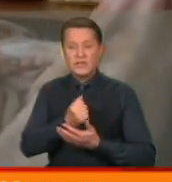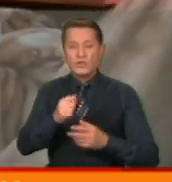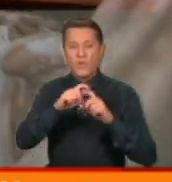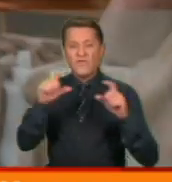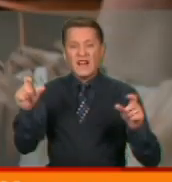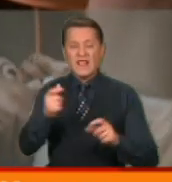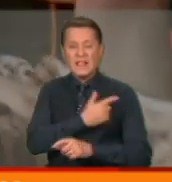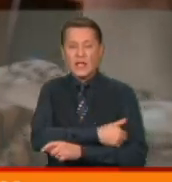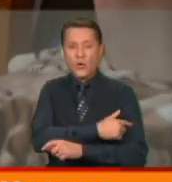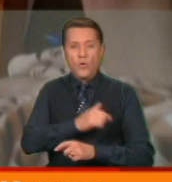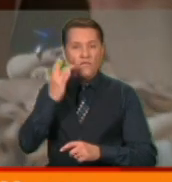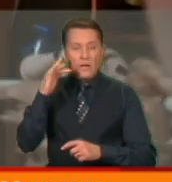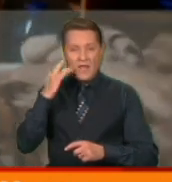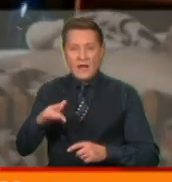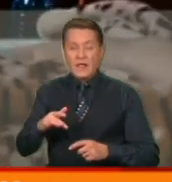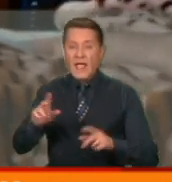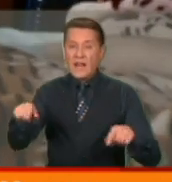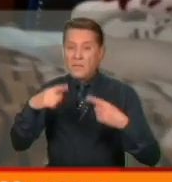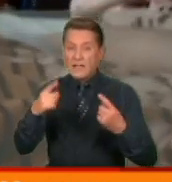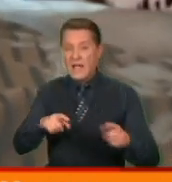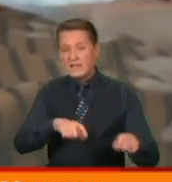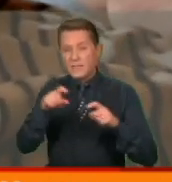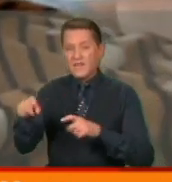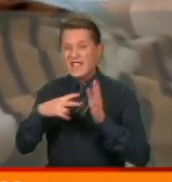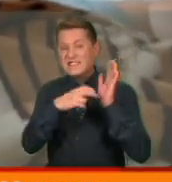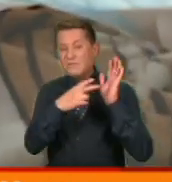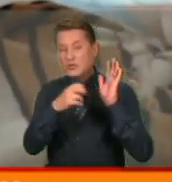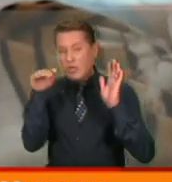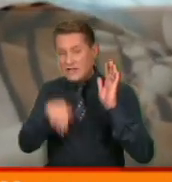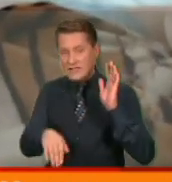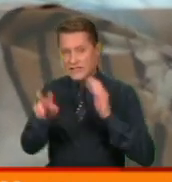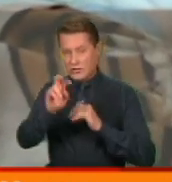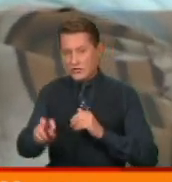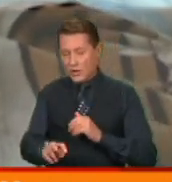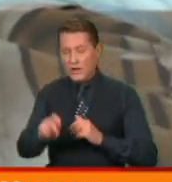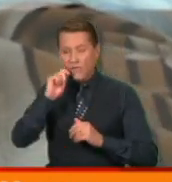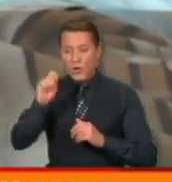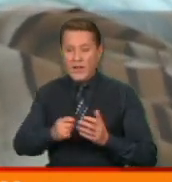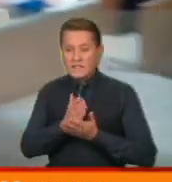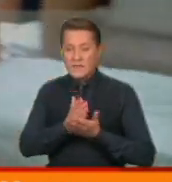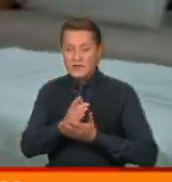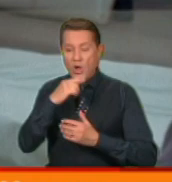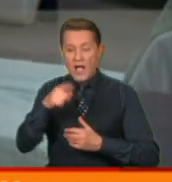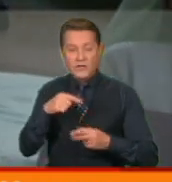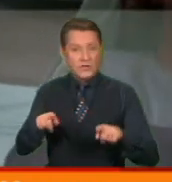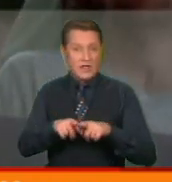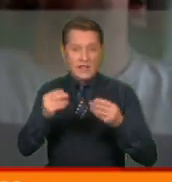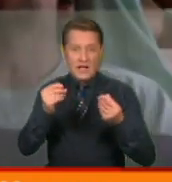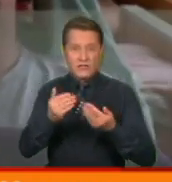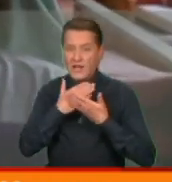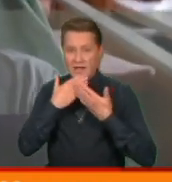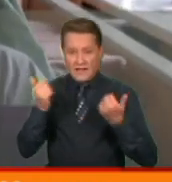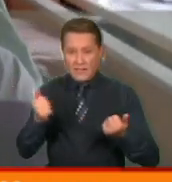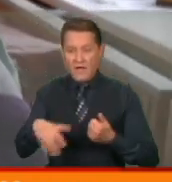Америці, але там реабілітація плюс перевезення – 700 тисяч доларів. Українські посадовці кажуть, таких грошей нема.